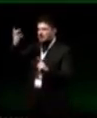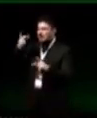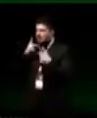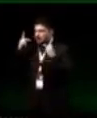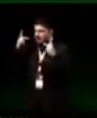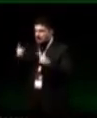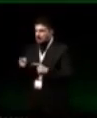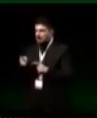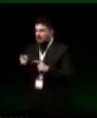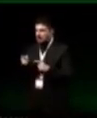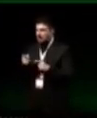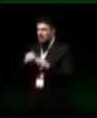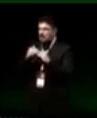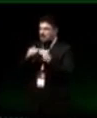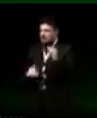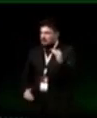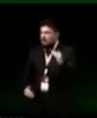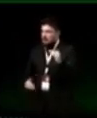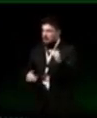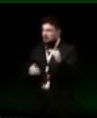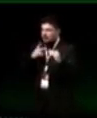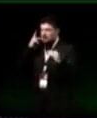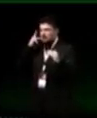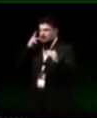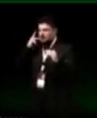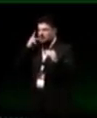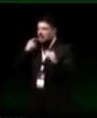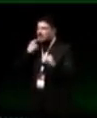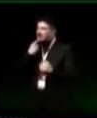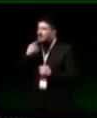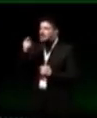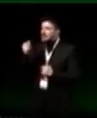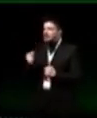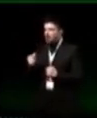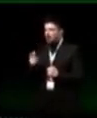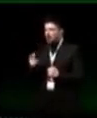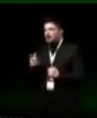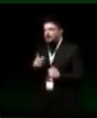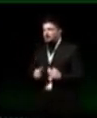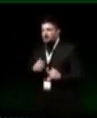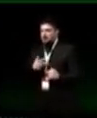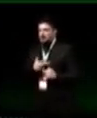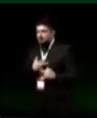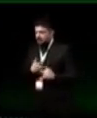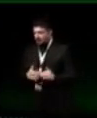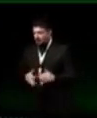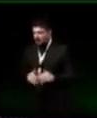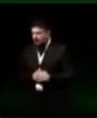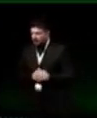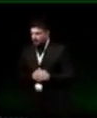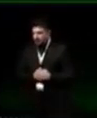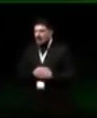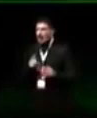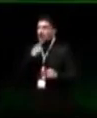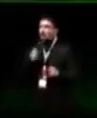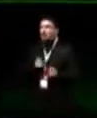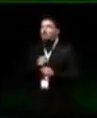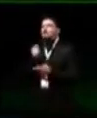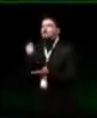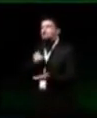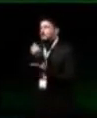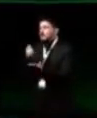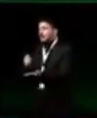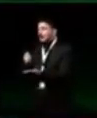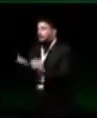La decrescita è felice soltanto per chi i soldi ce li ha già. O noi siamo in condizioni di investire sulla crescita e